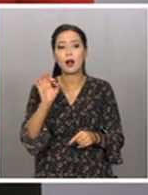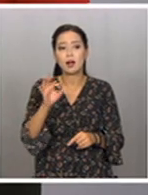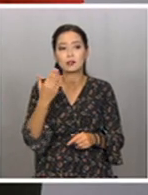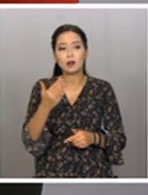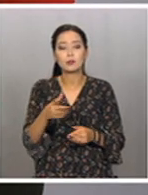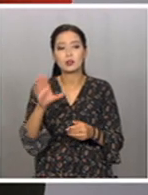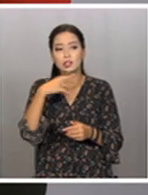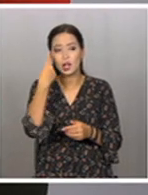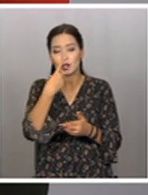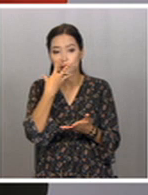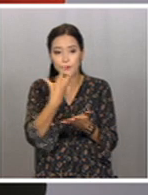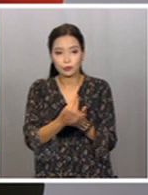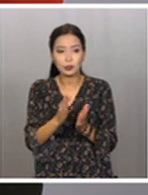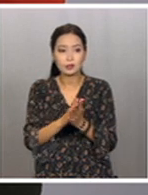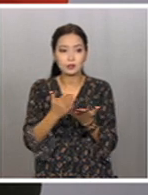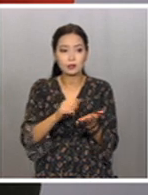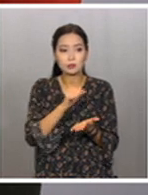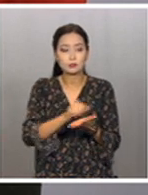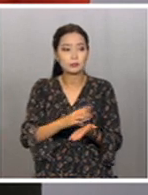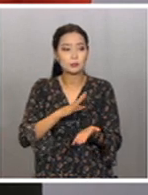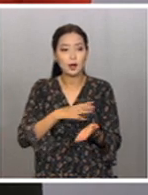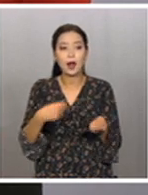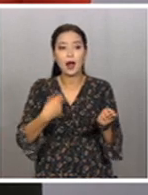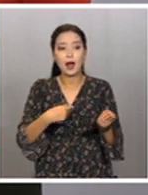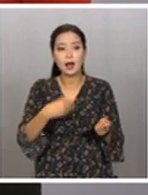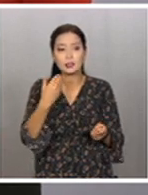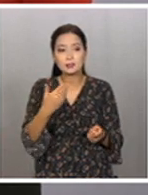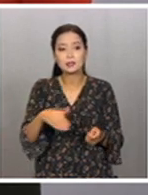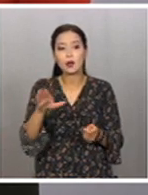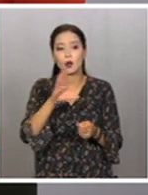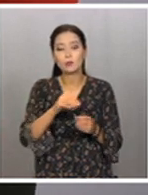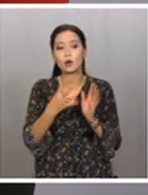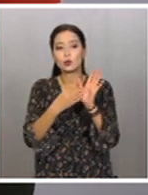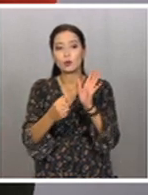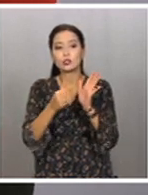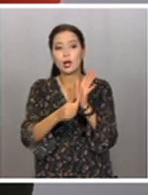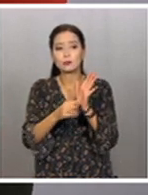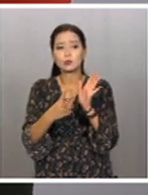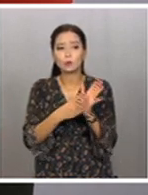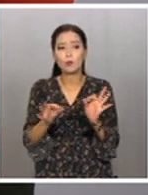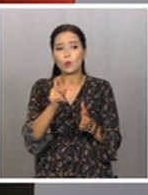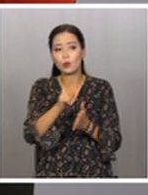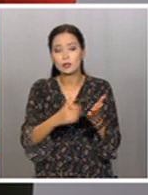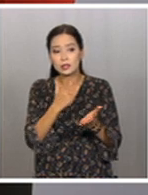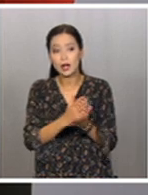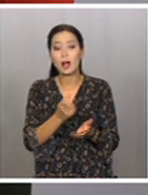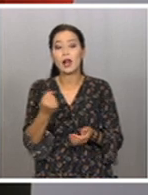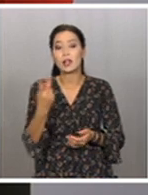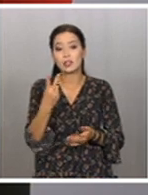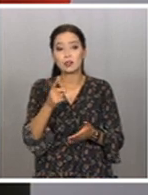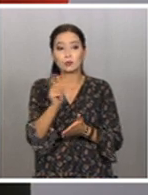басылды. Айтыстың алғашқы нұсқасы 969 жол. Екінші нұсқасы 1080